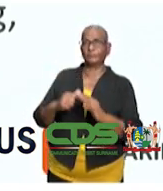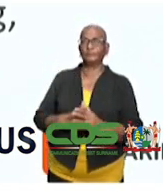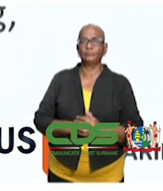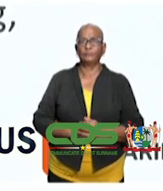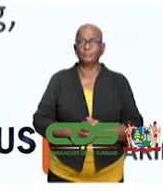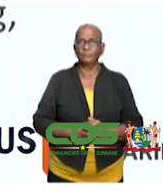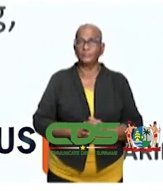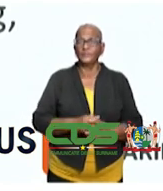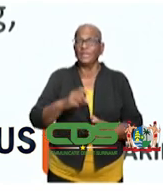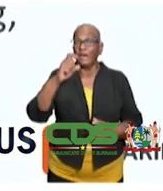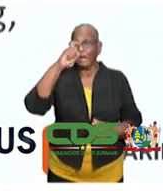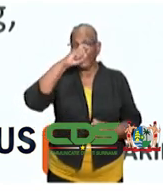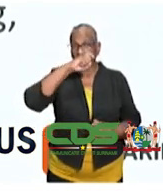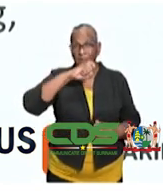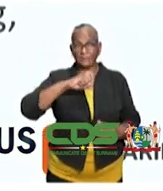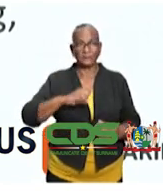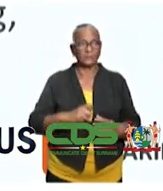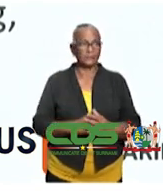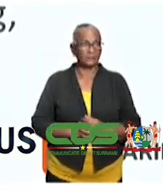Als